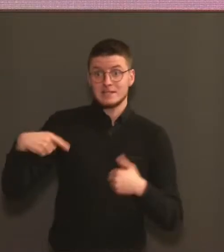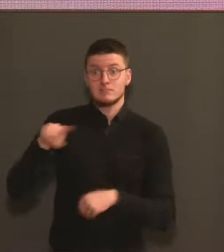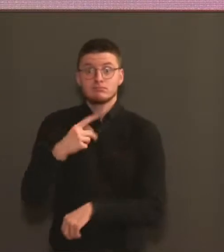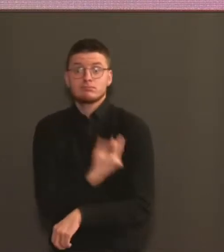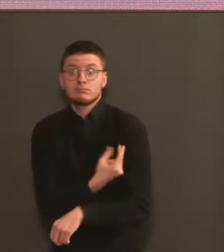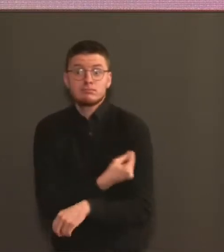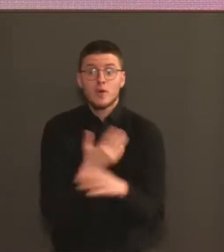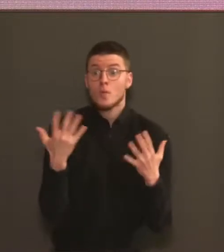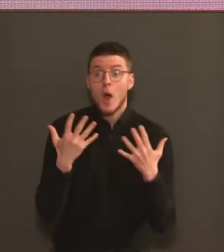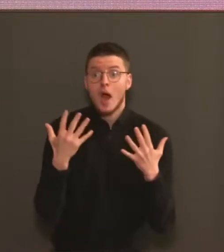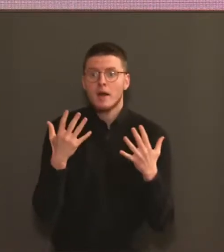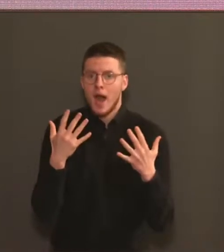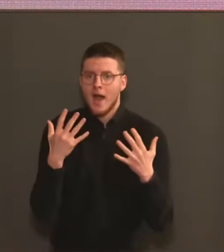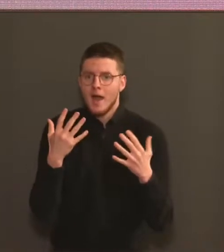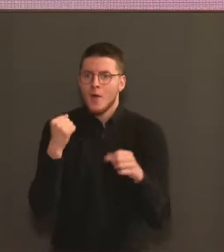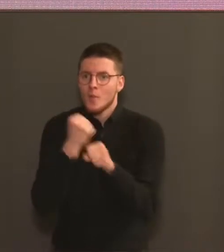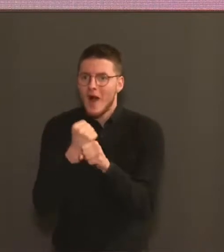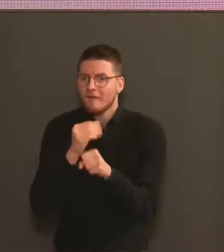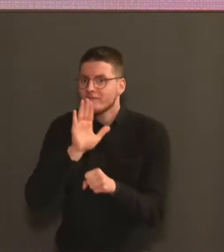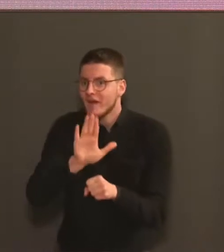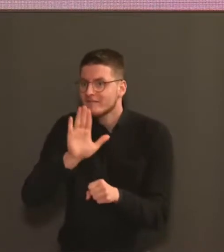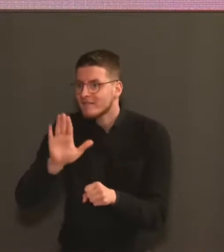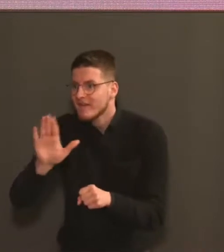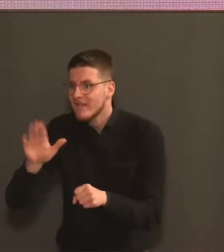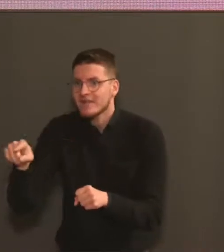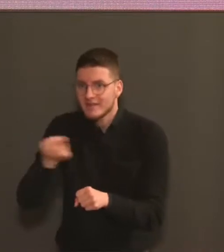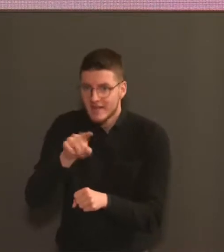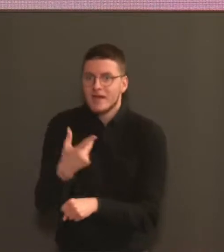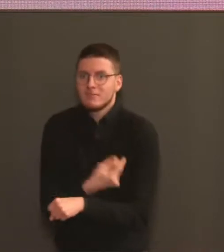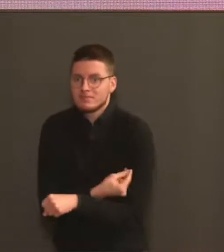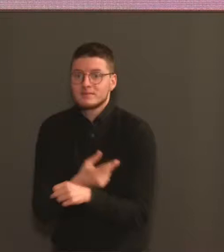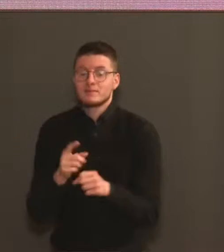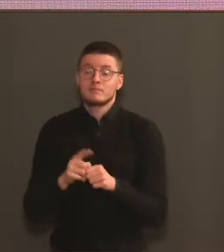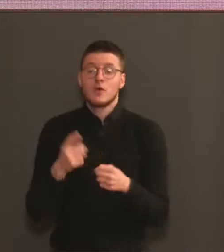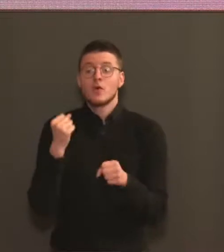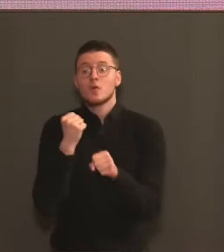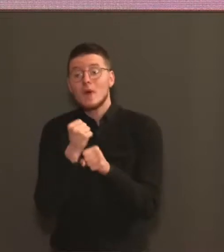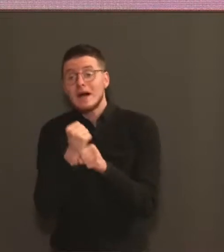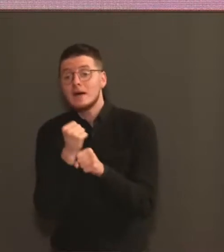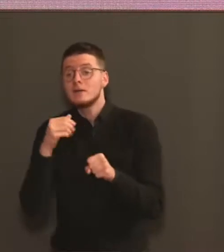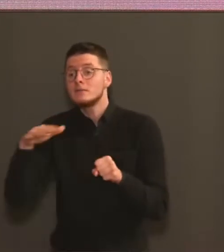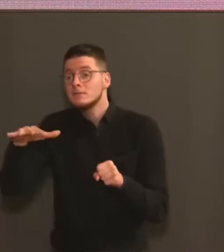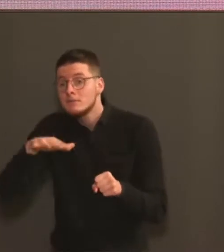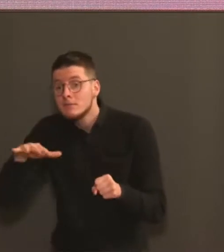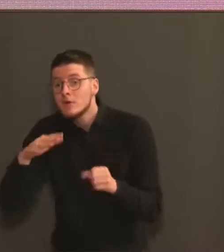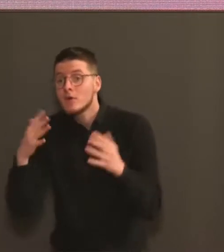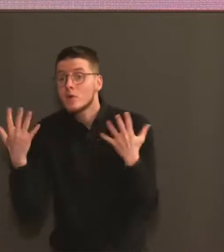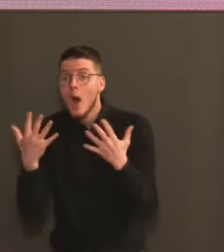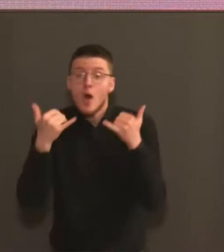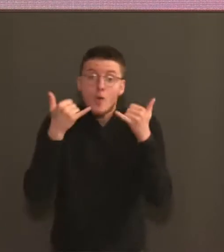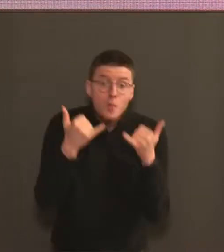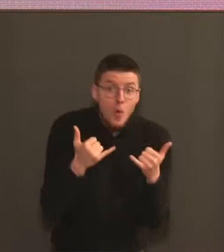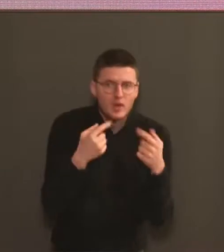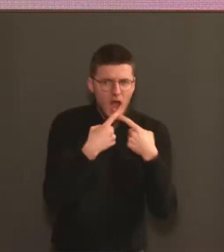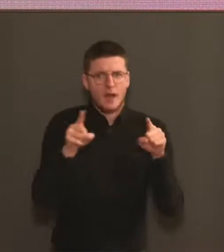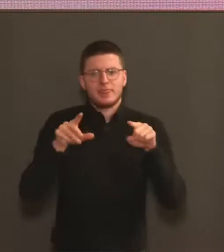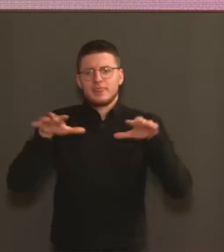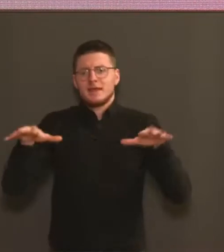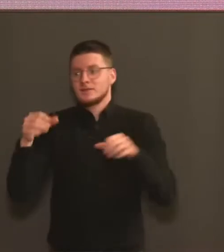het werkplaats is soms verschillend dan de woonplaats, wat zorgt voor deze verstoringen.